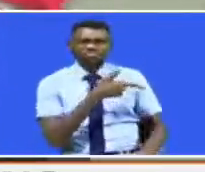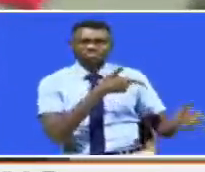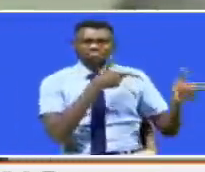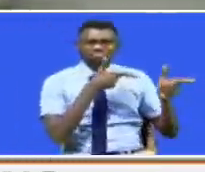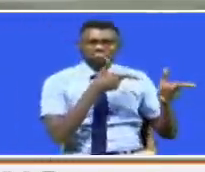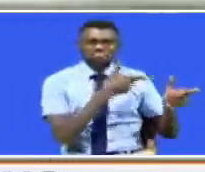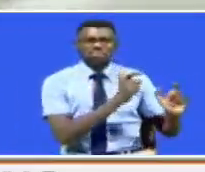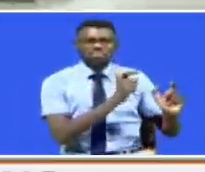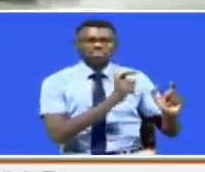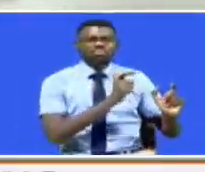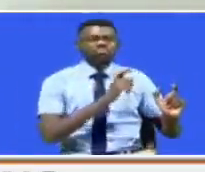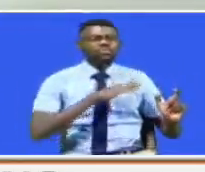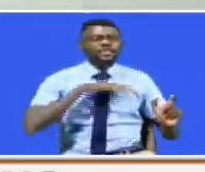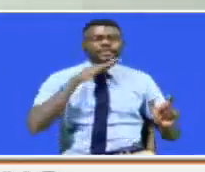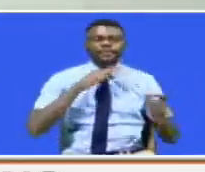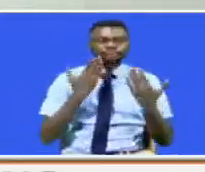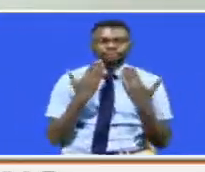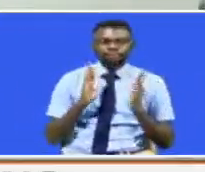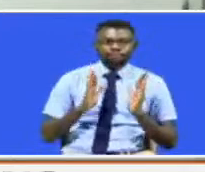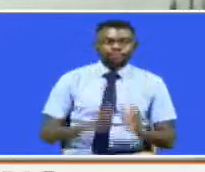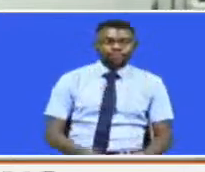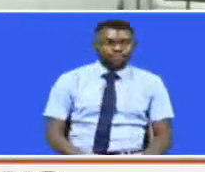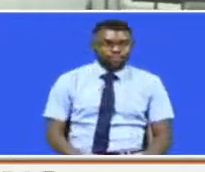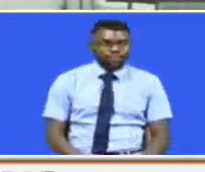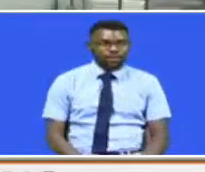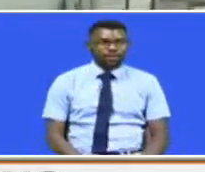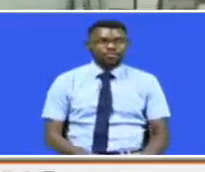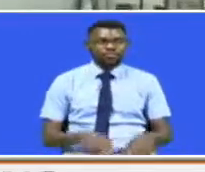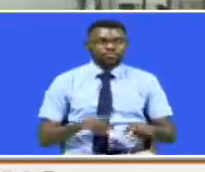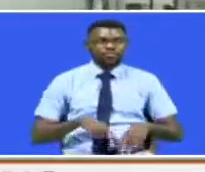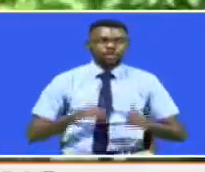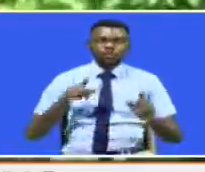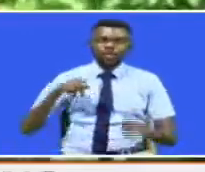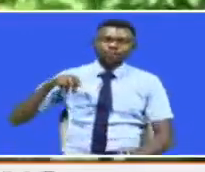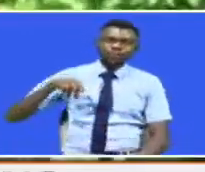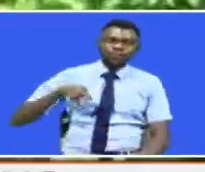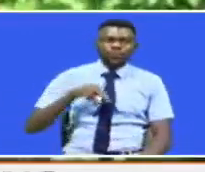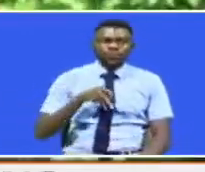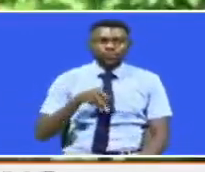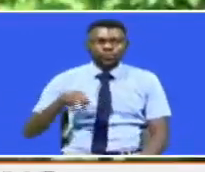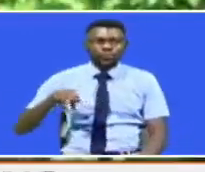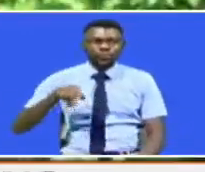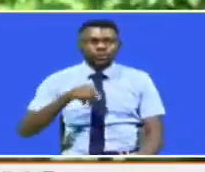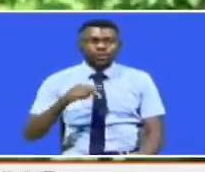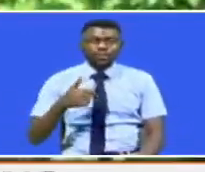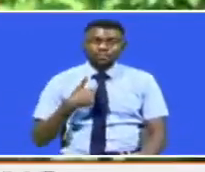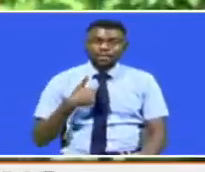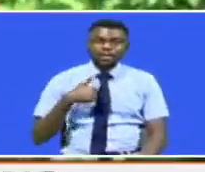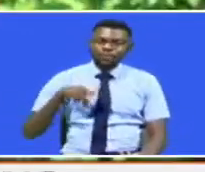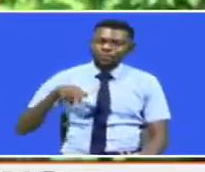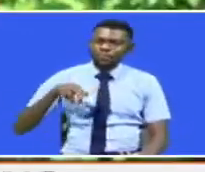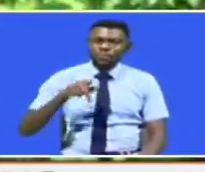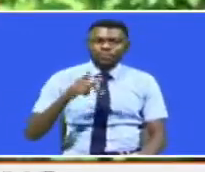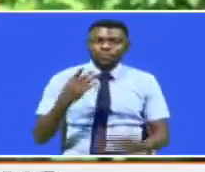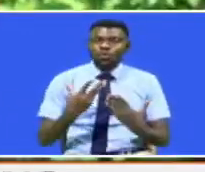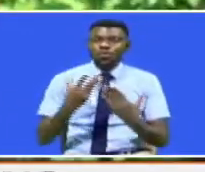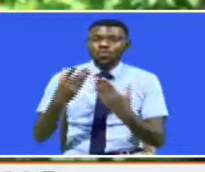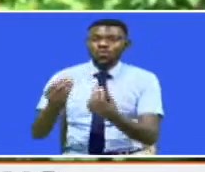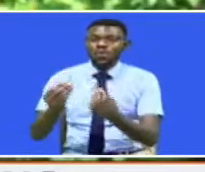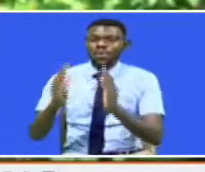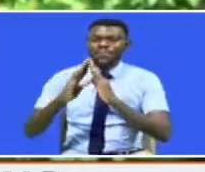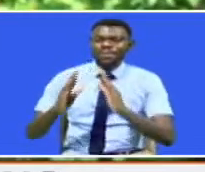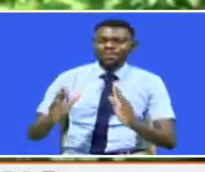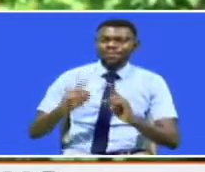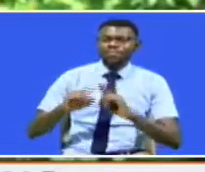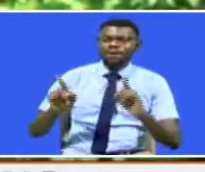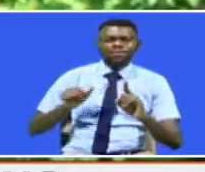papo hapo. Kwa natembea hiyo barabara ya kuelekea Broadis ndio nifike kwa nyumba. Sister yangu